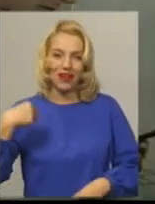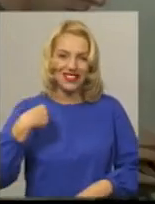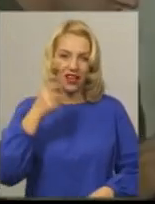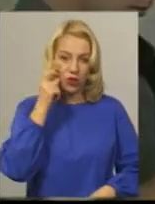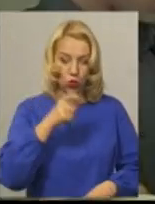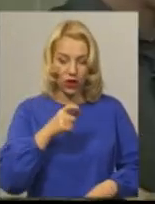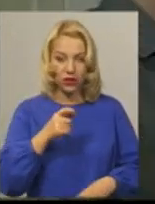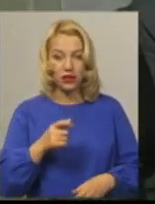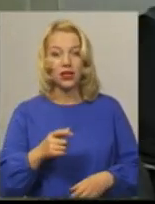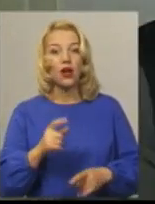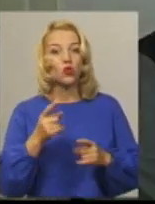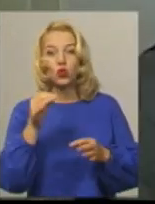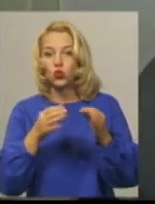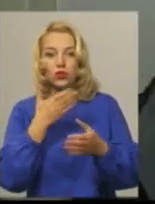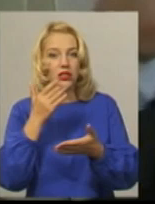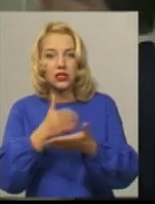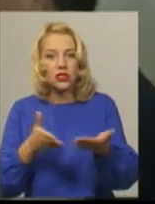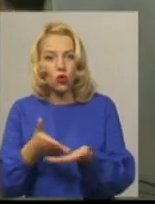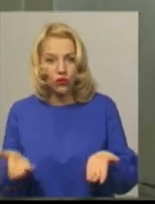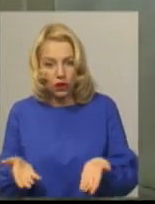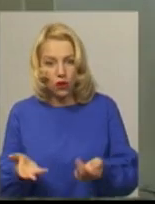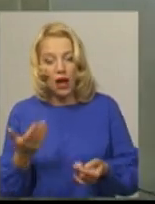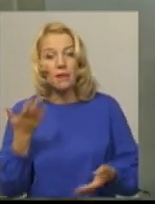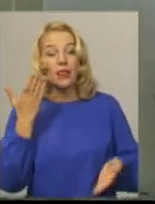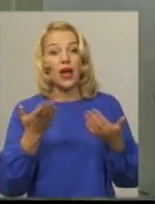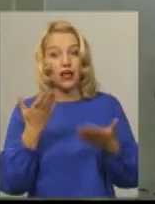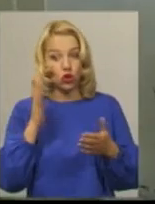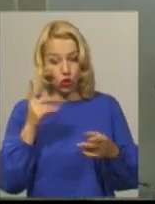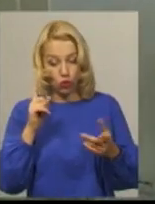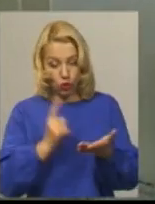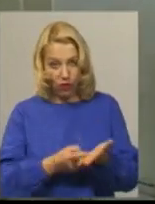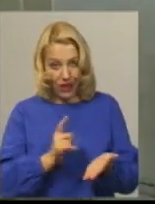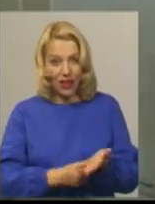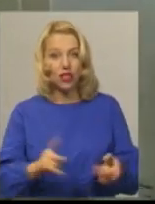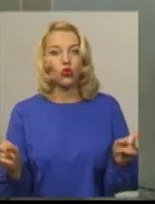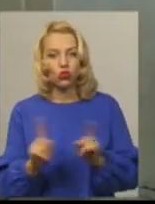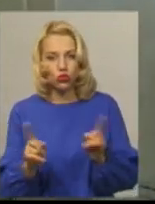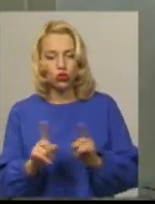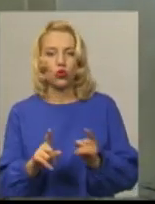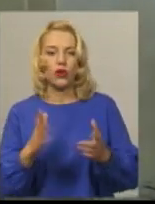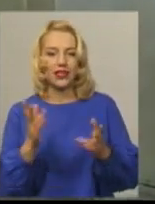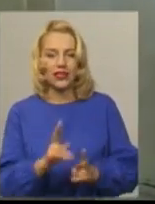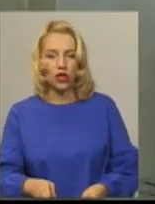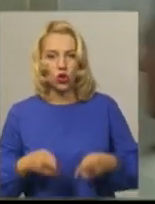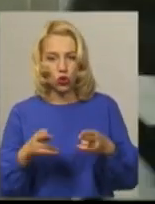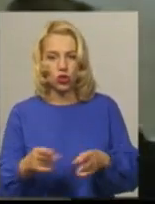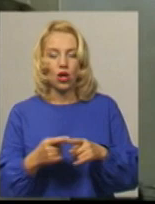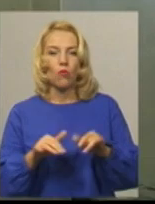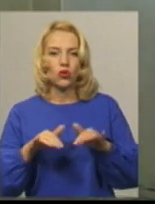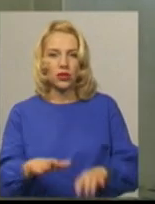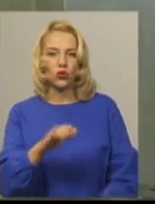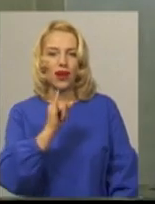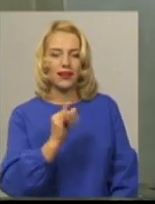вже коли доведено, що він вчинив якийсь злочин, тоді вже процедура імпічменту – це відсторонення від